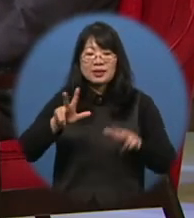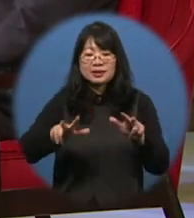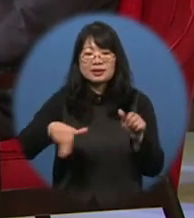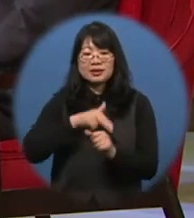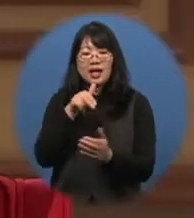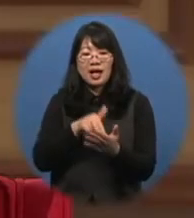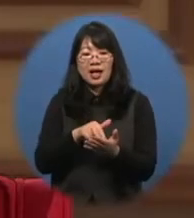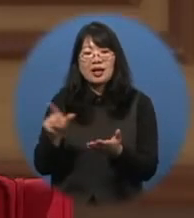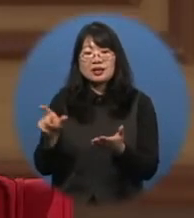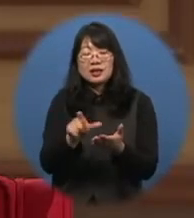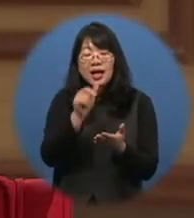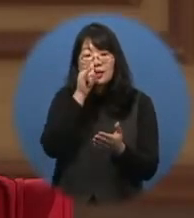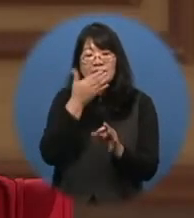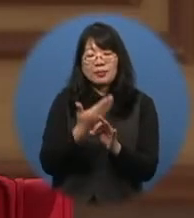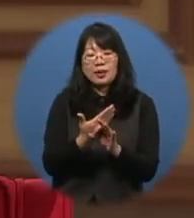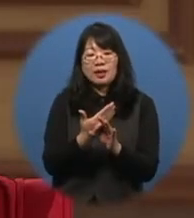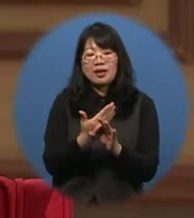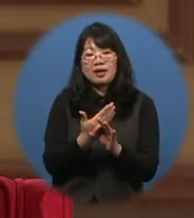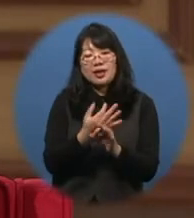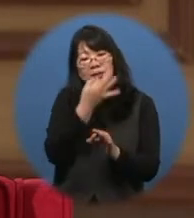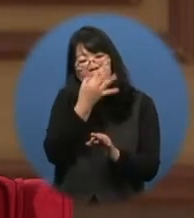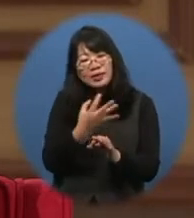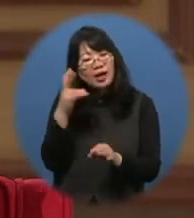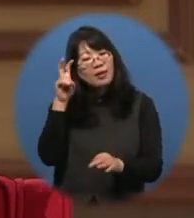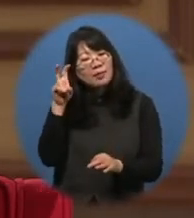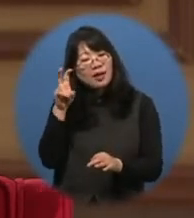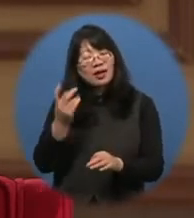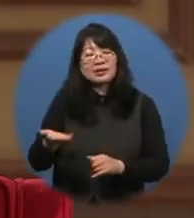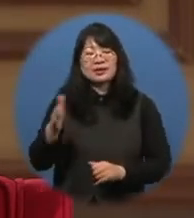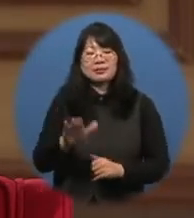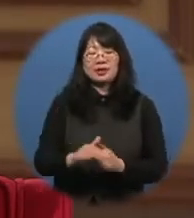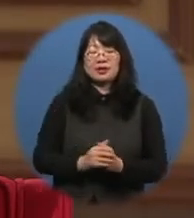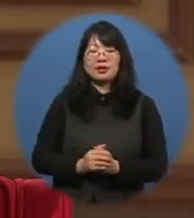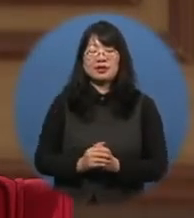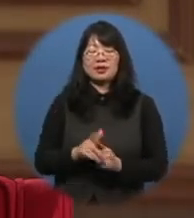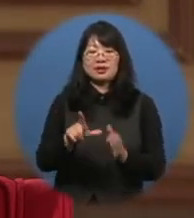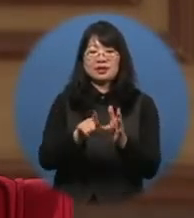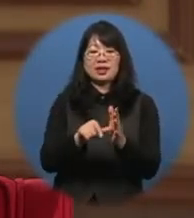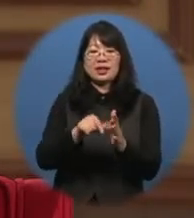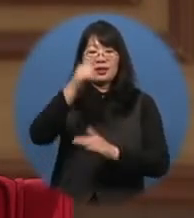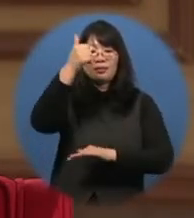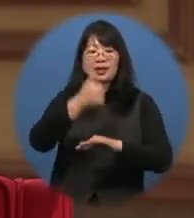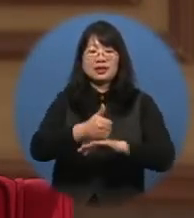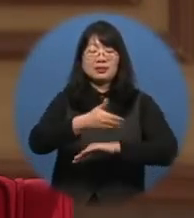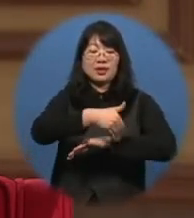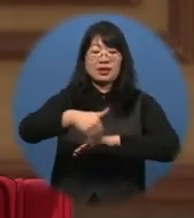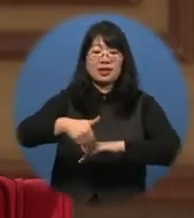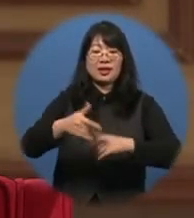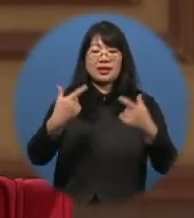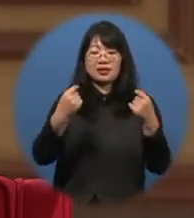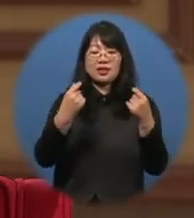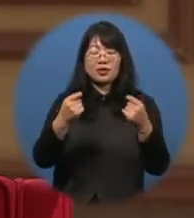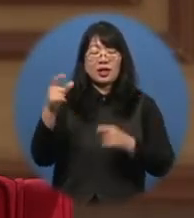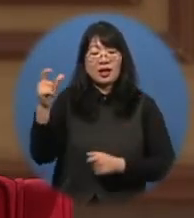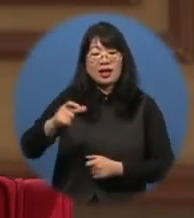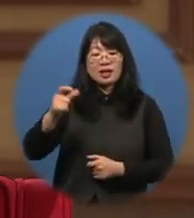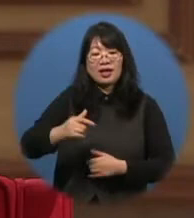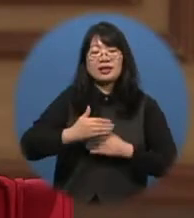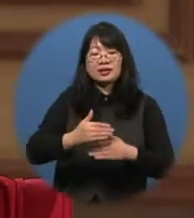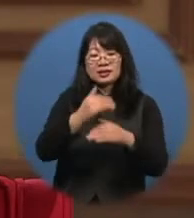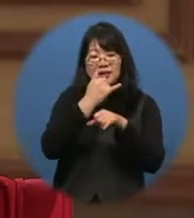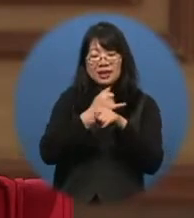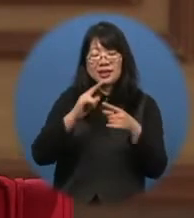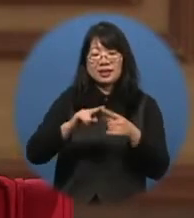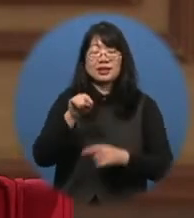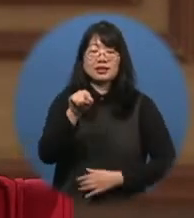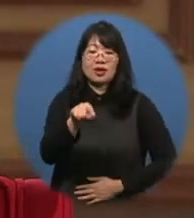상황을 상정한다면 뭐 상정하기가 힘들었겠습니다만 예, 예. 그때 이제 가족 계획이 그렇게 강력하게 진행되는